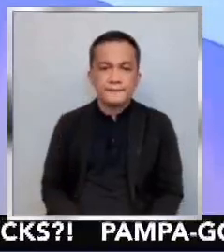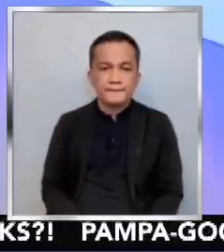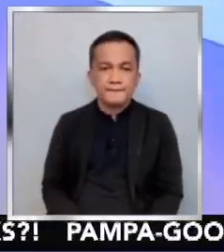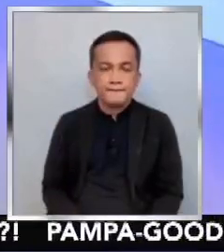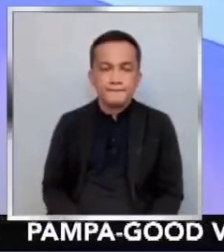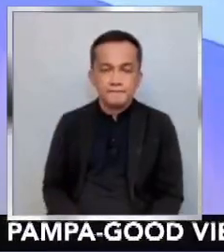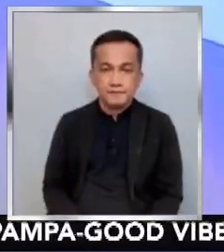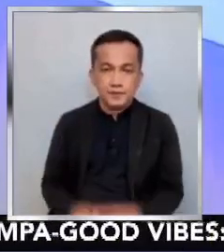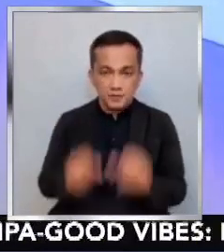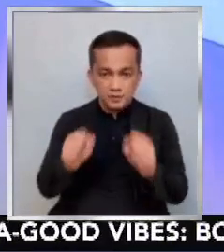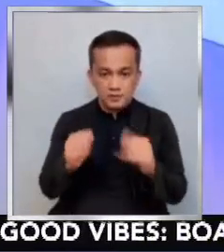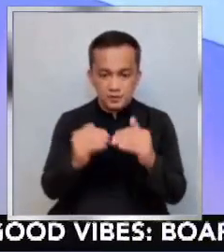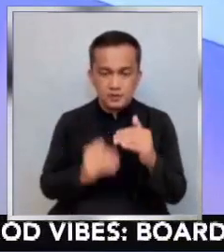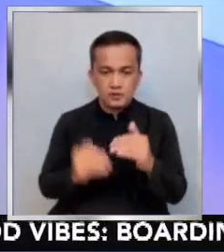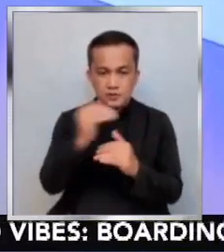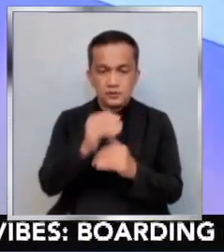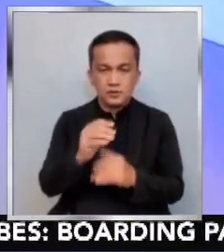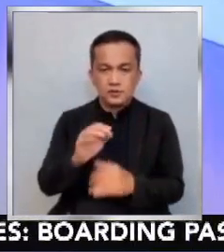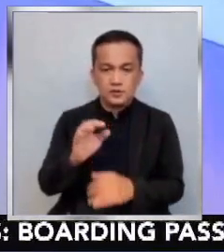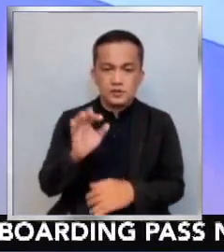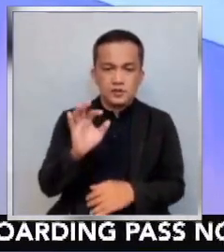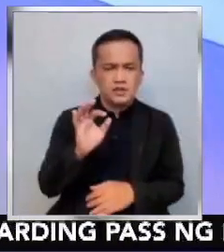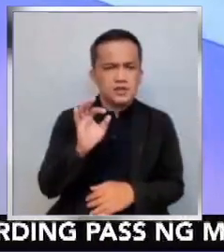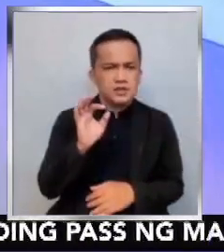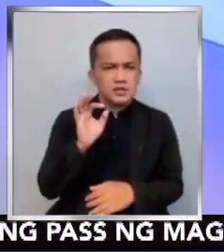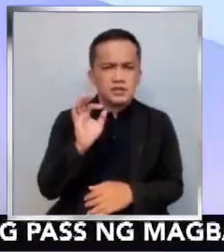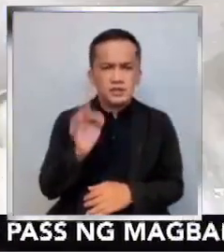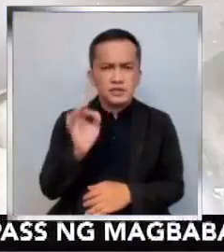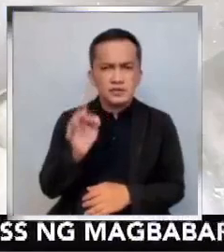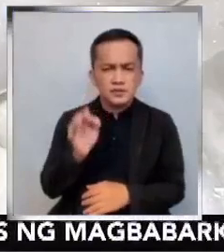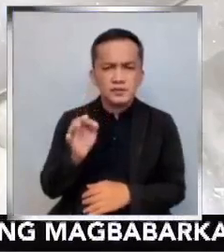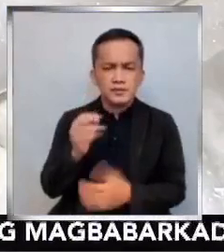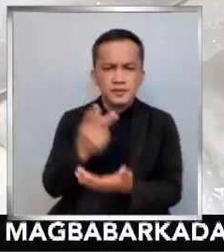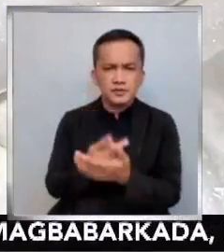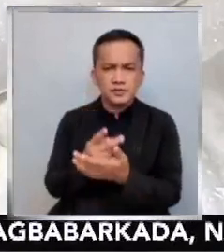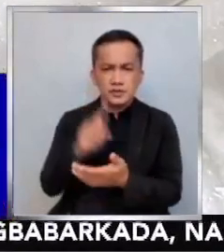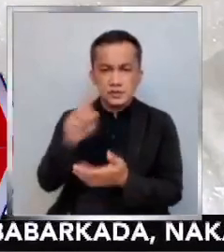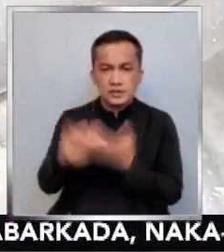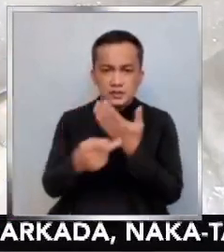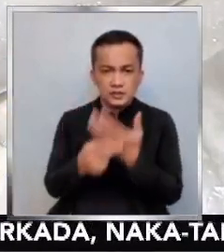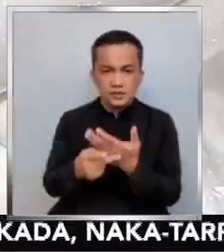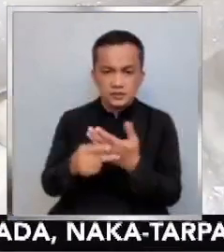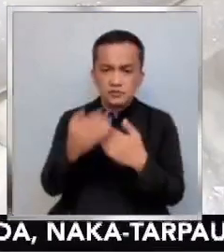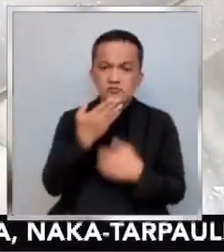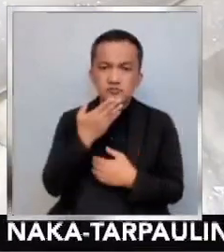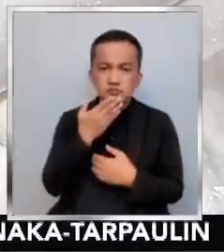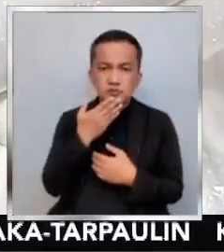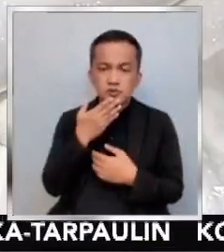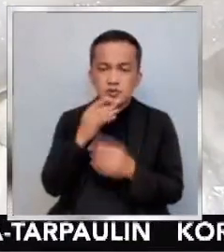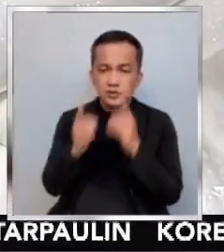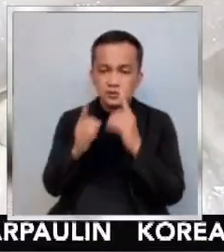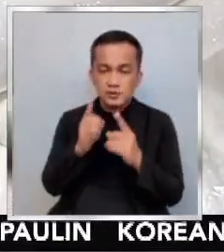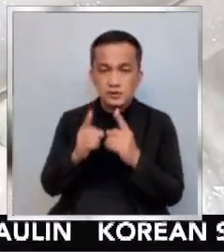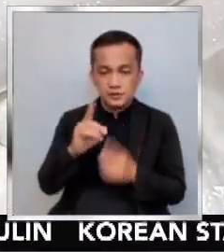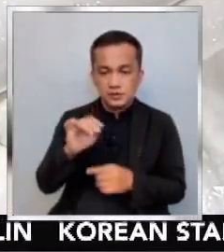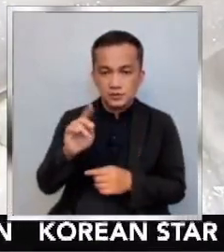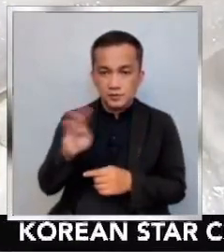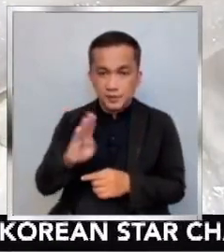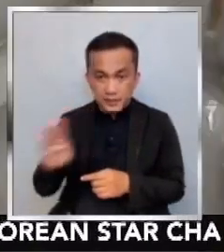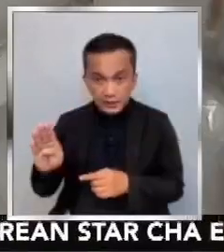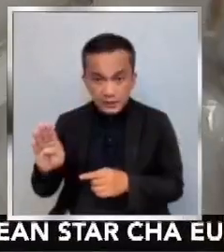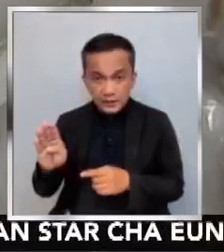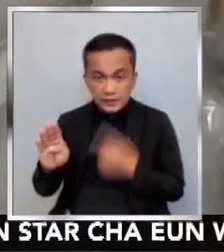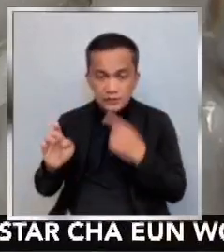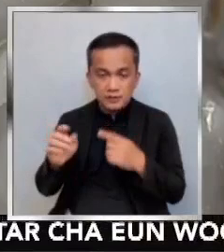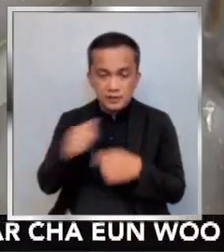Posibleng umabot na sa 60 piso ang kada kilo ng asukal. Sa panayam ng Super Radio DZBB, sinabi ni Agriculture Undersecretary